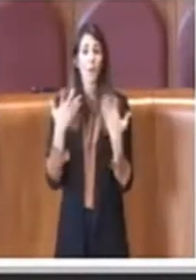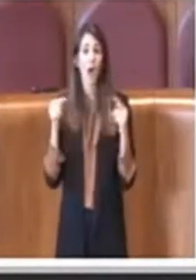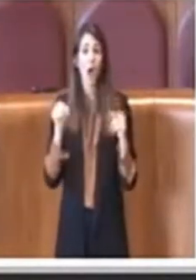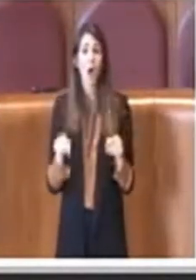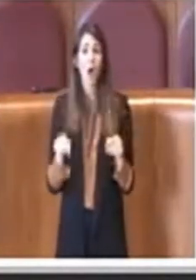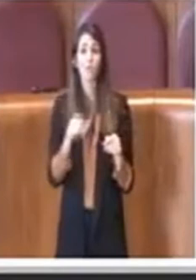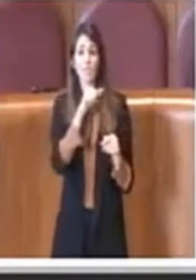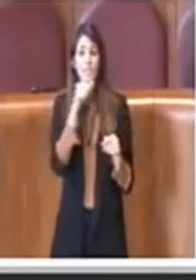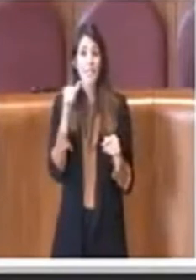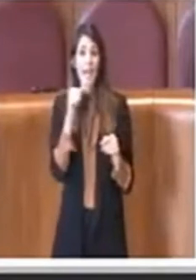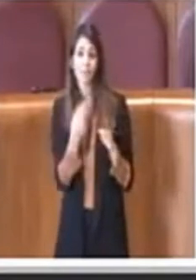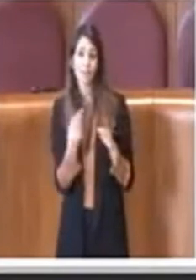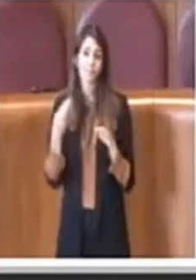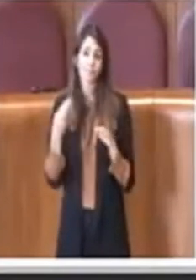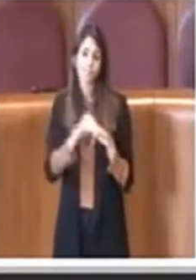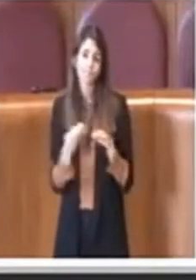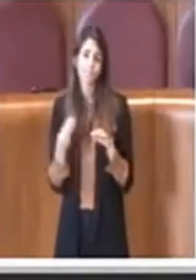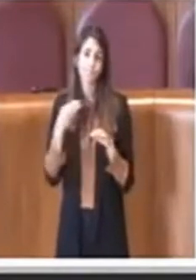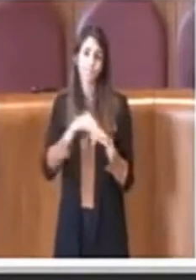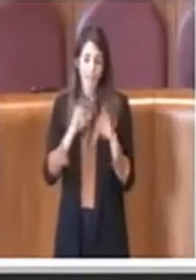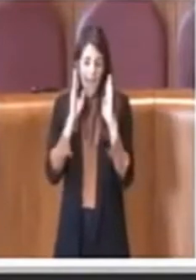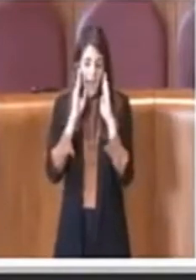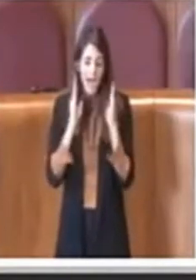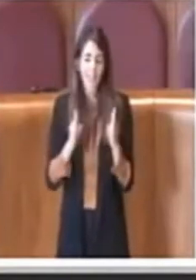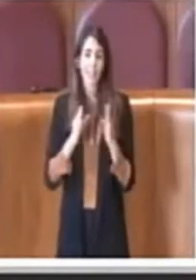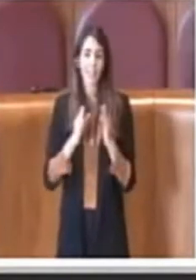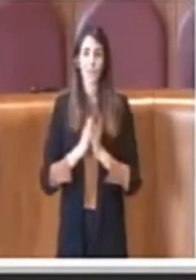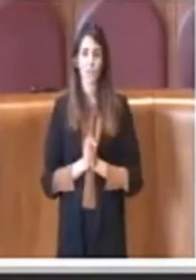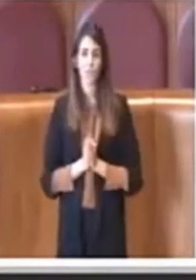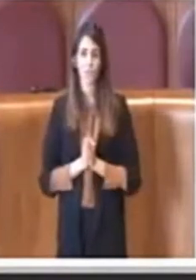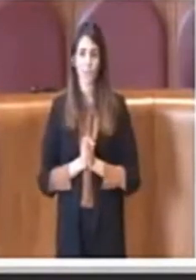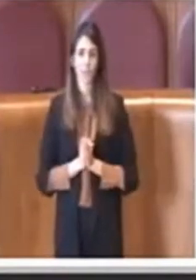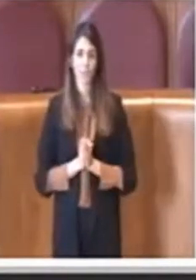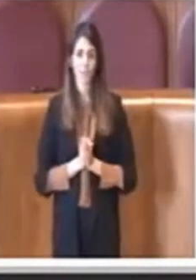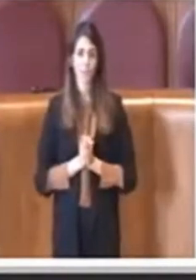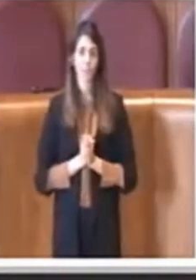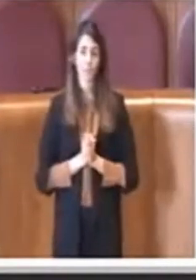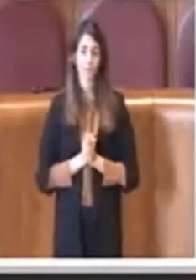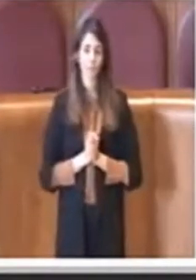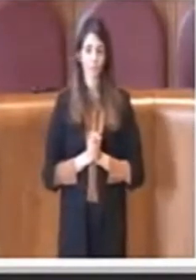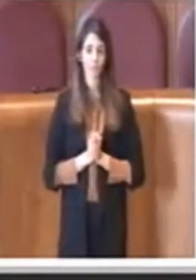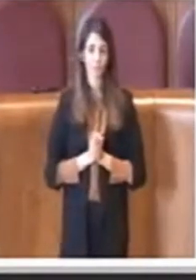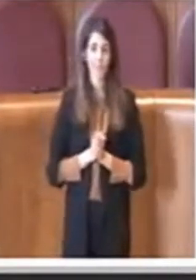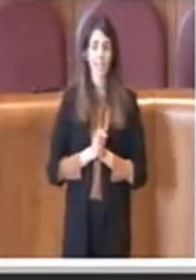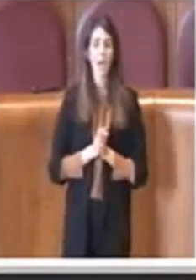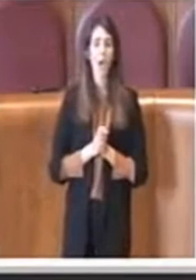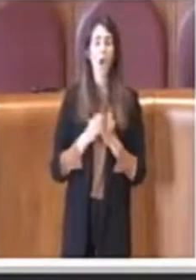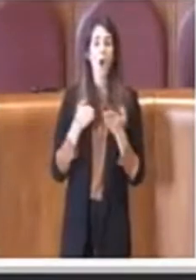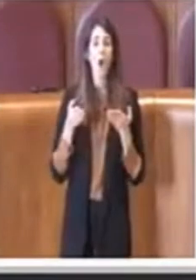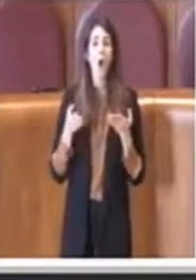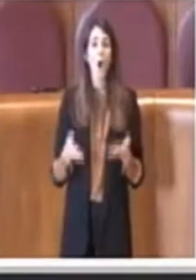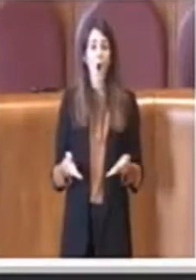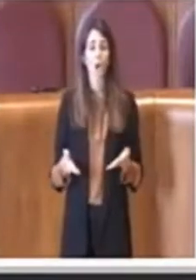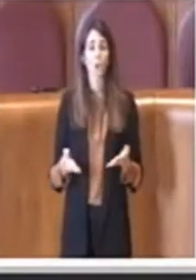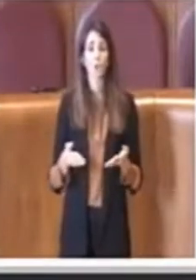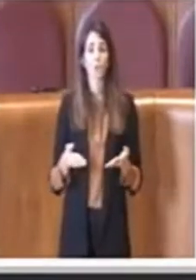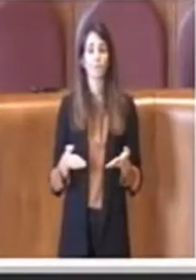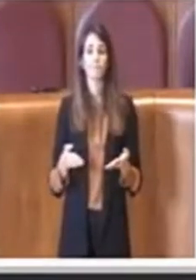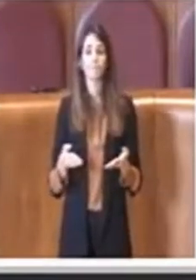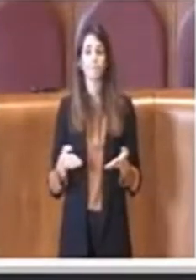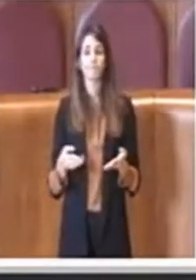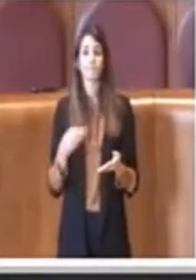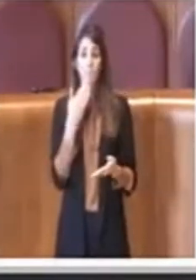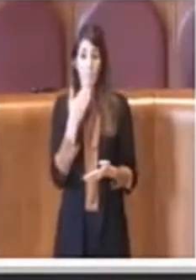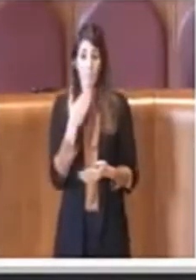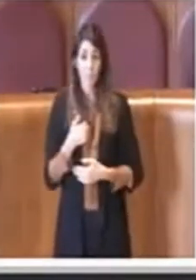ulteriore attenzione non è viltà se oggi personalmente come